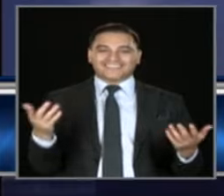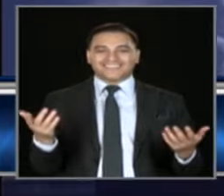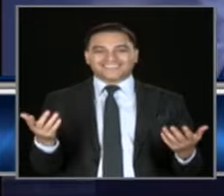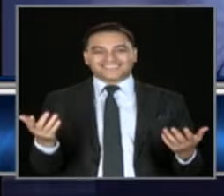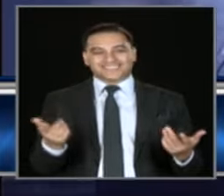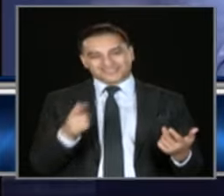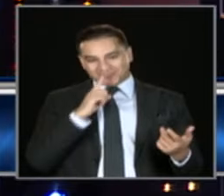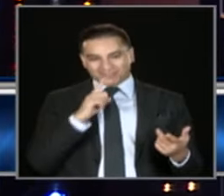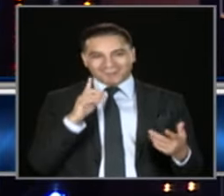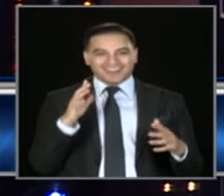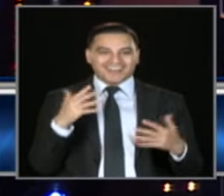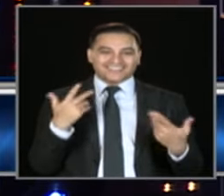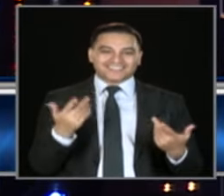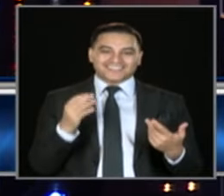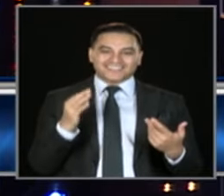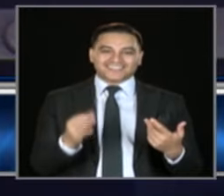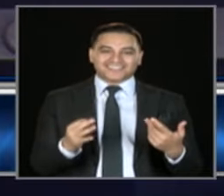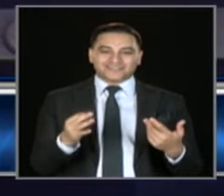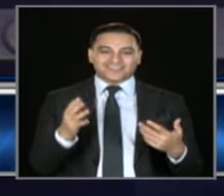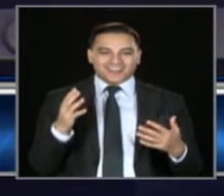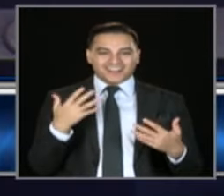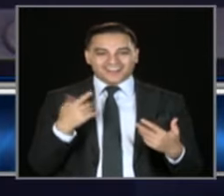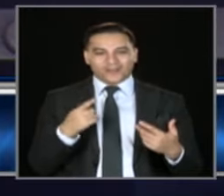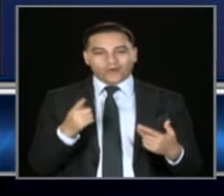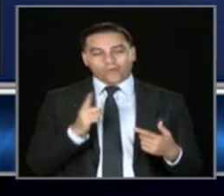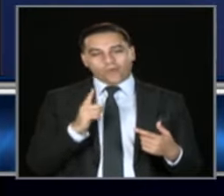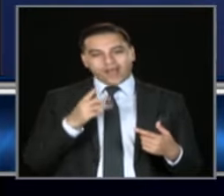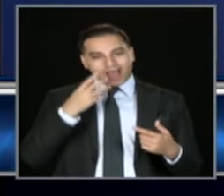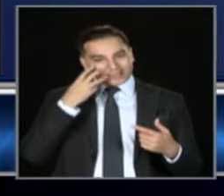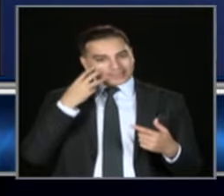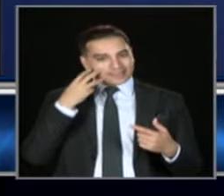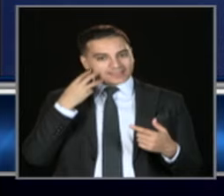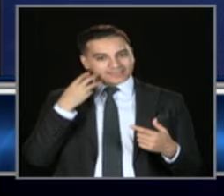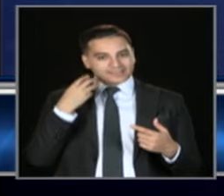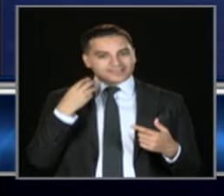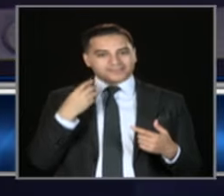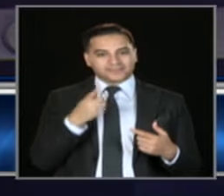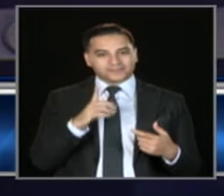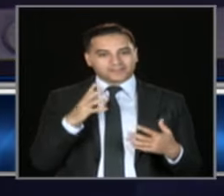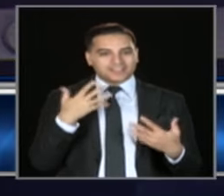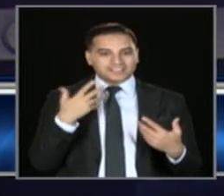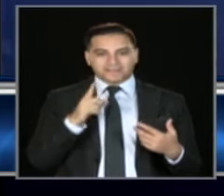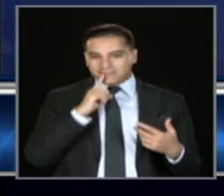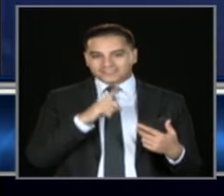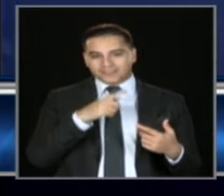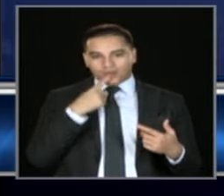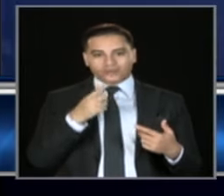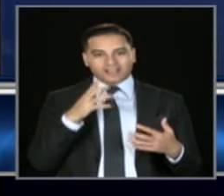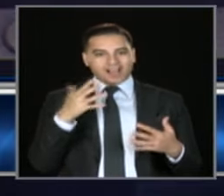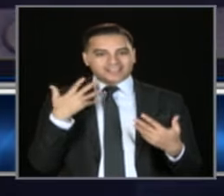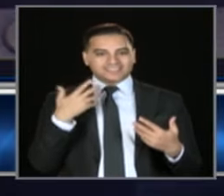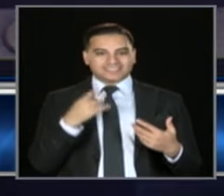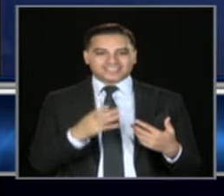والله أسد. هو بالعافية؟ آه. هو نمر مش أسد. نمر. ستة قلت أسد،